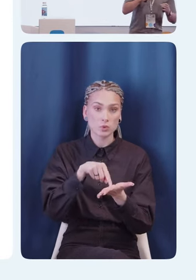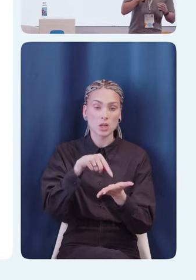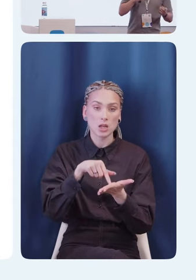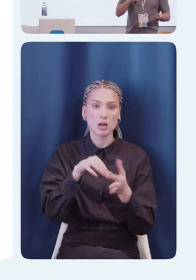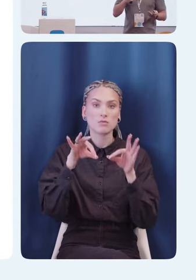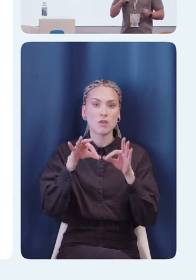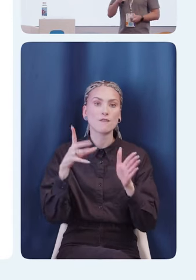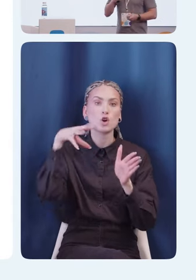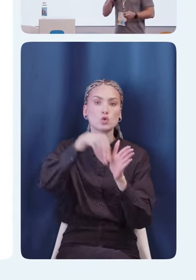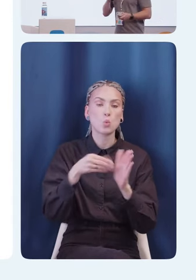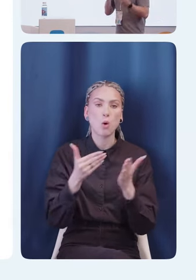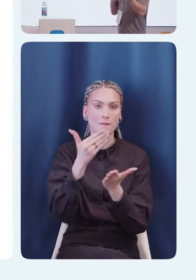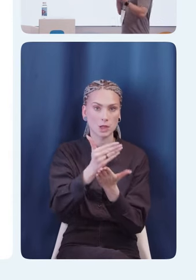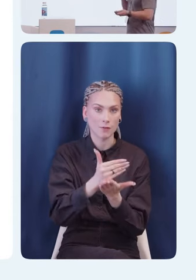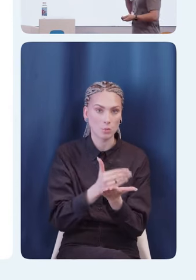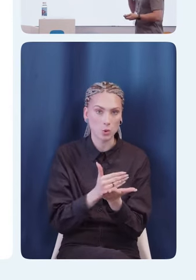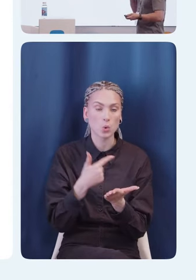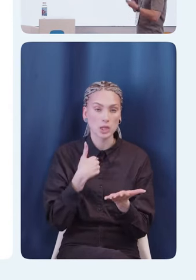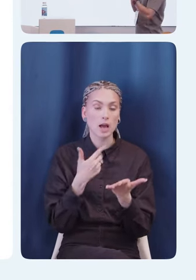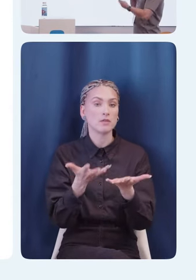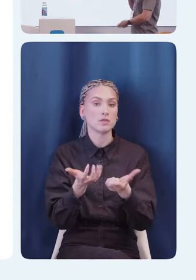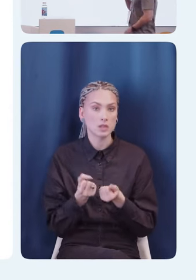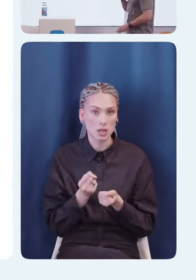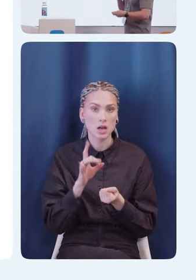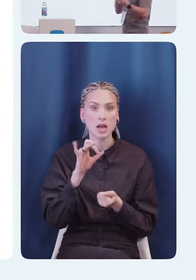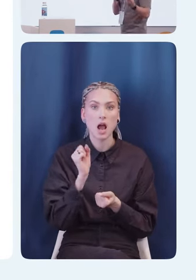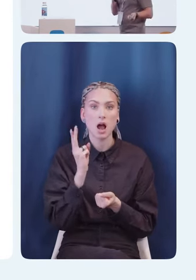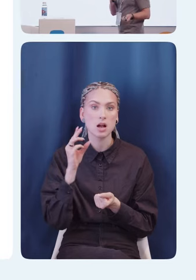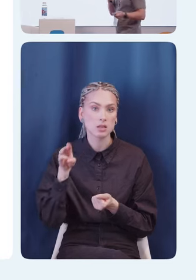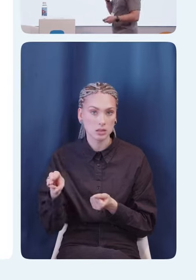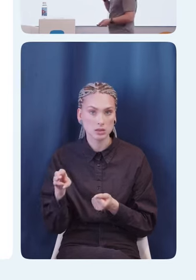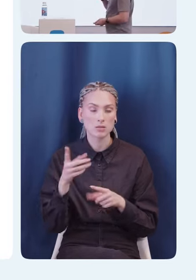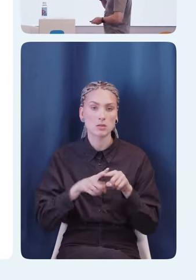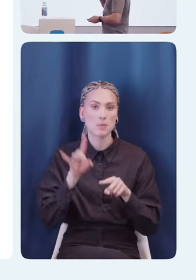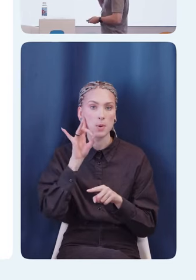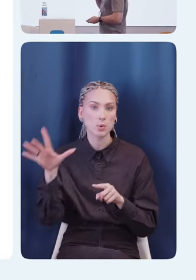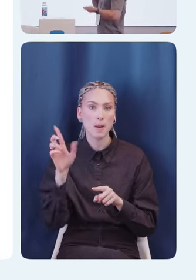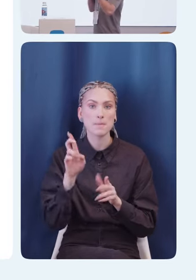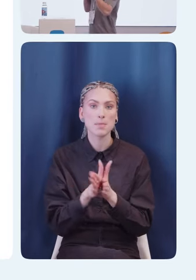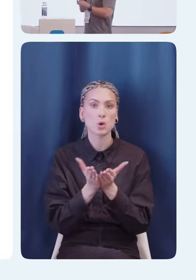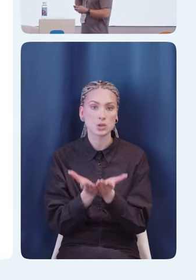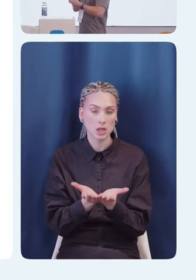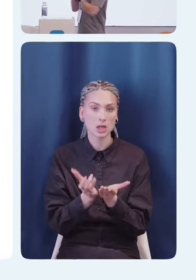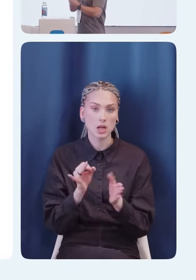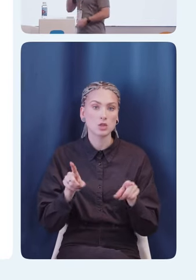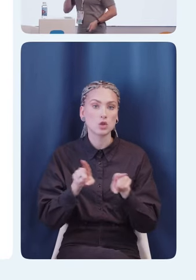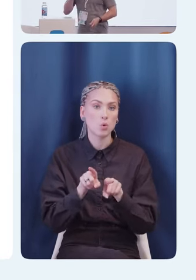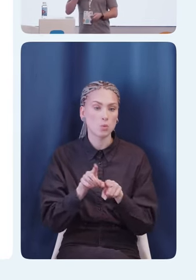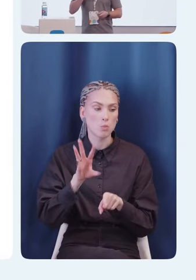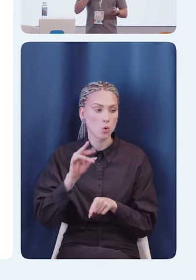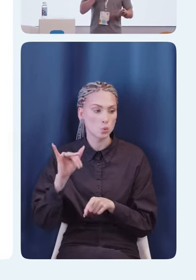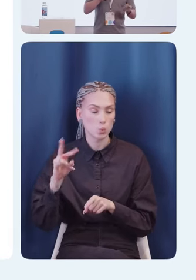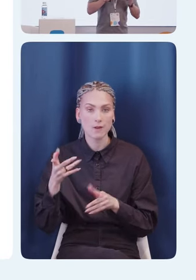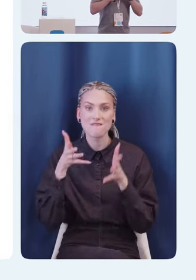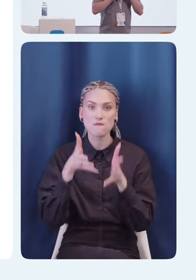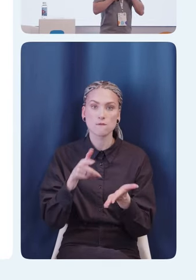внутри какого-то блока. И вот я взял React как самую популярную библиотеку и вот такой вот модуль – Focus